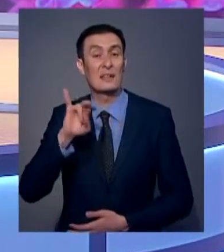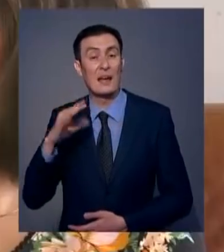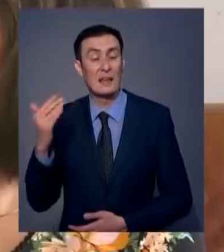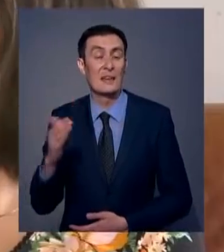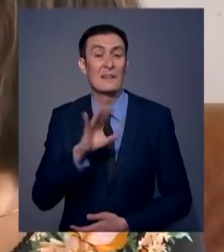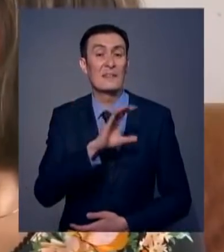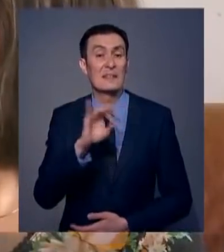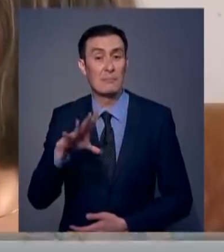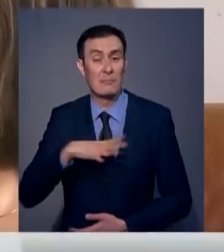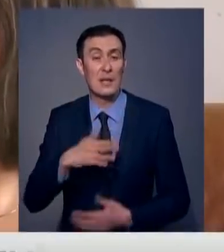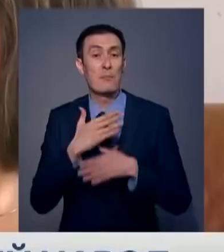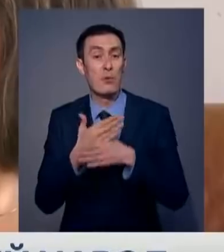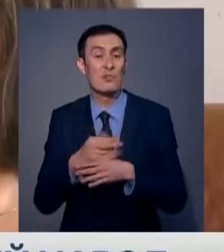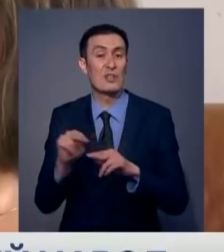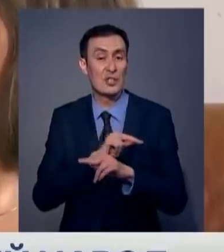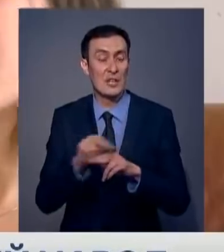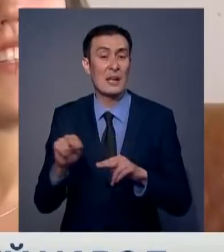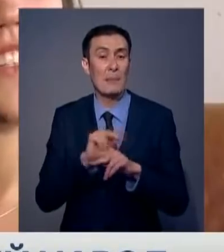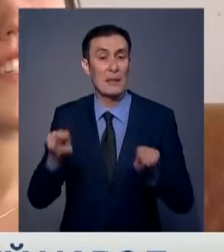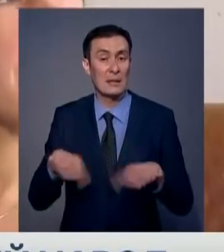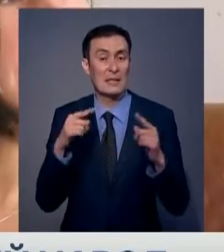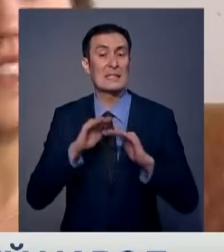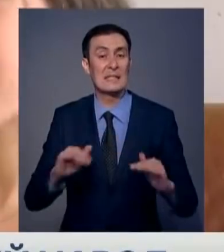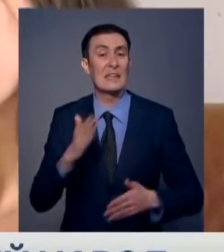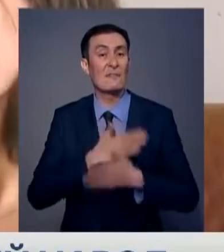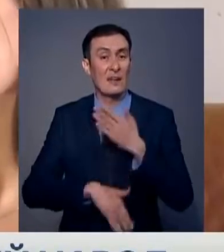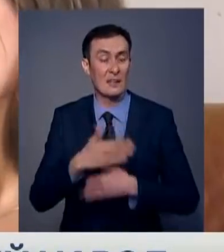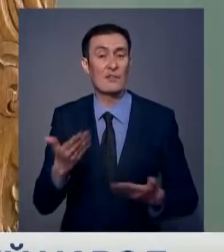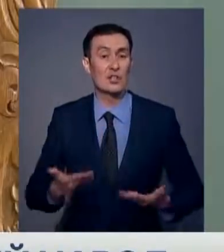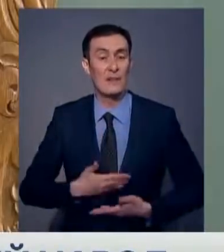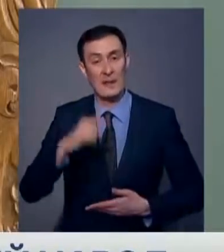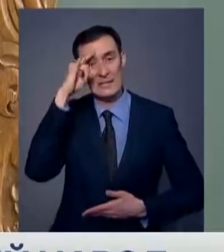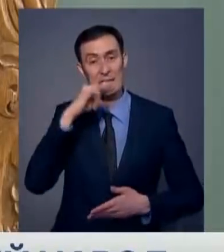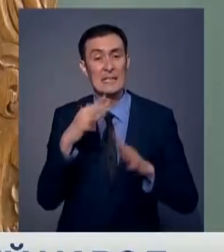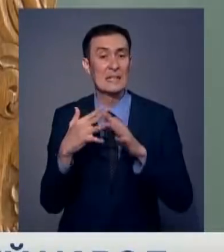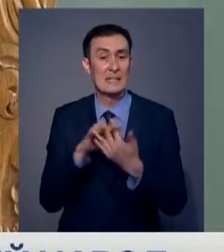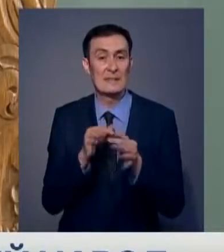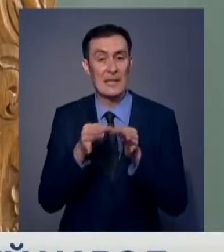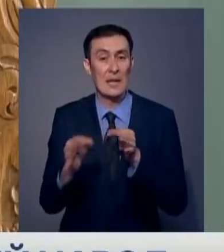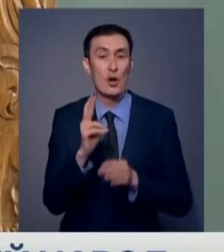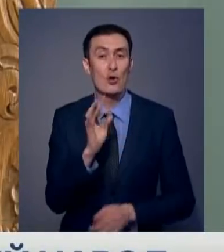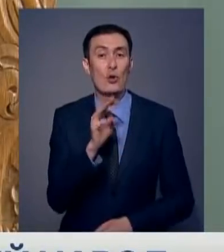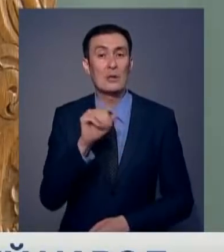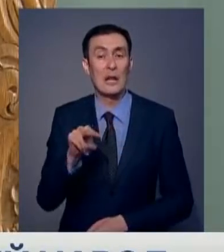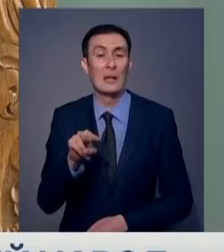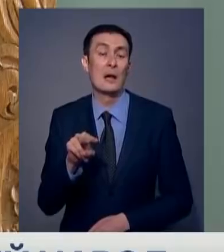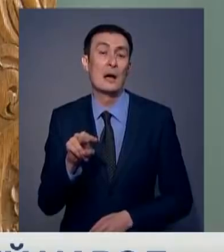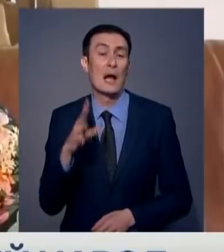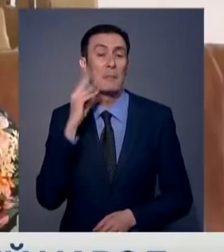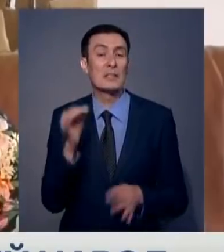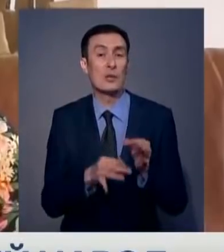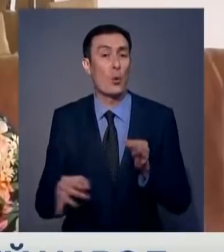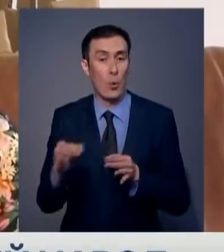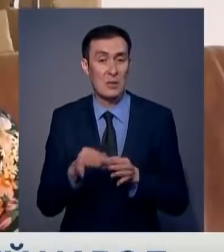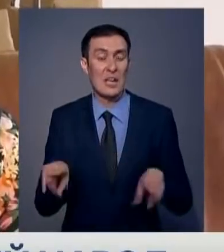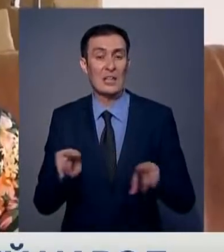Виссер оказывали помощь в лечении и реабилитации детей с особыми потребностями. Жили в казахских семьях в селе Коктал Панфиловского района Алматинской